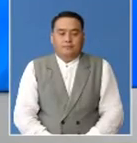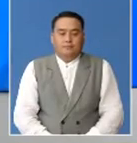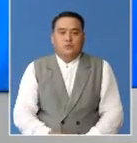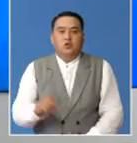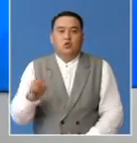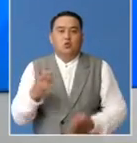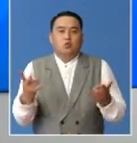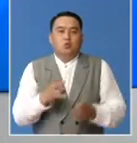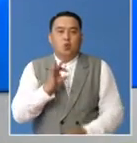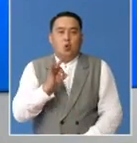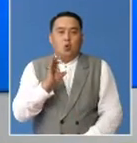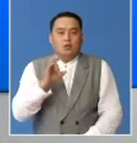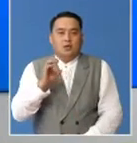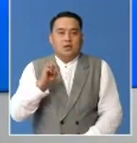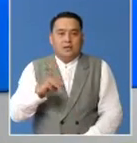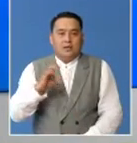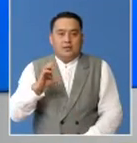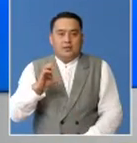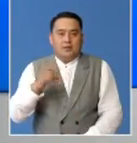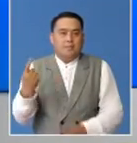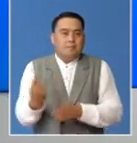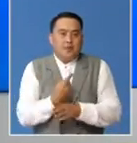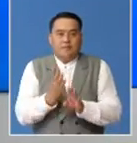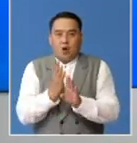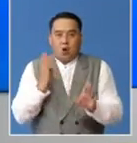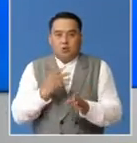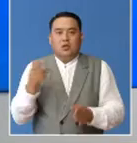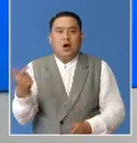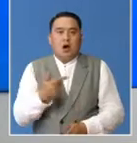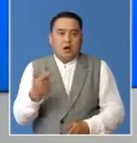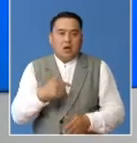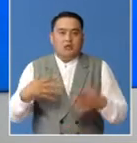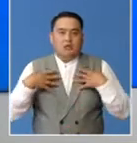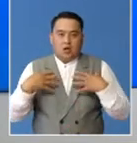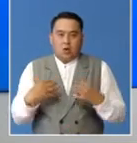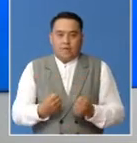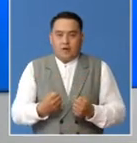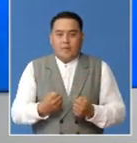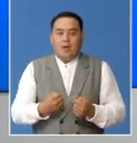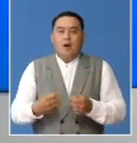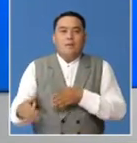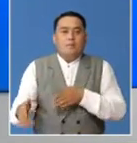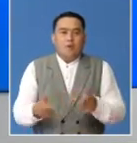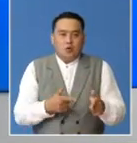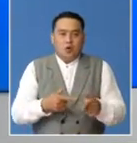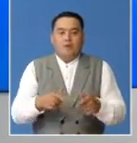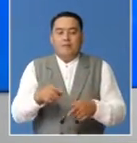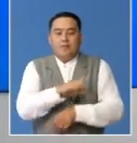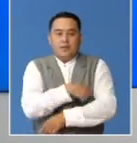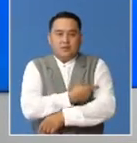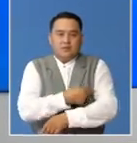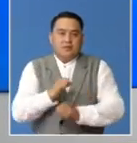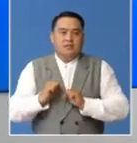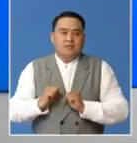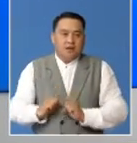Что нам нужно знать об ОСМС? В первую очередь, это гарант здоровья, говорят представители фонда обязательного социально-медицинского